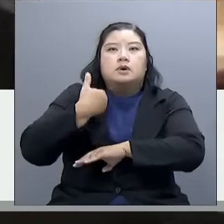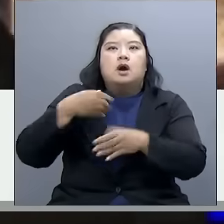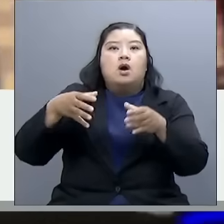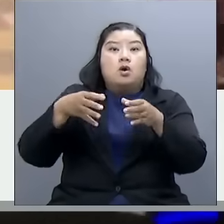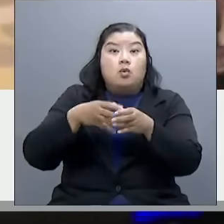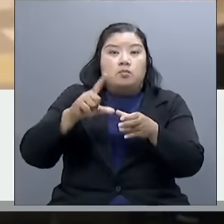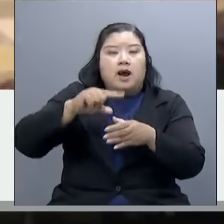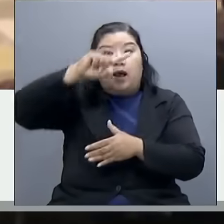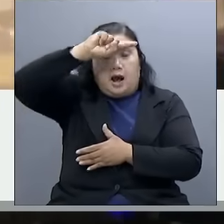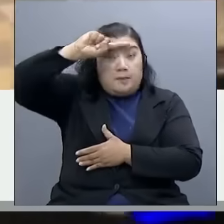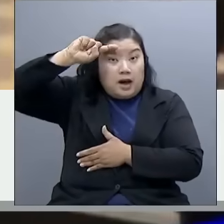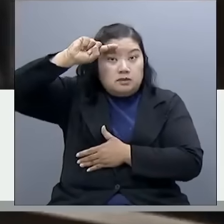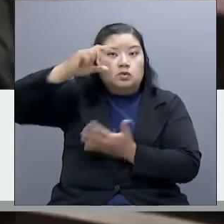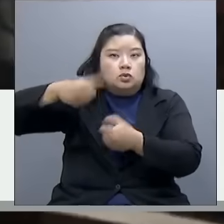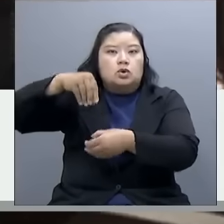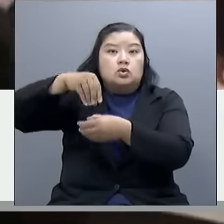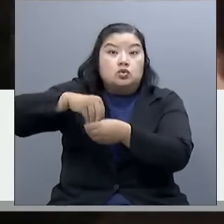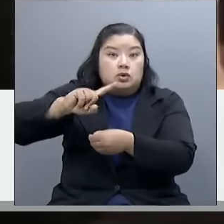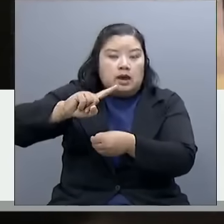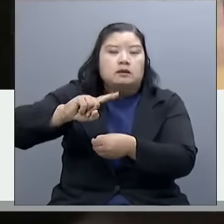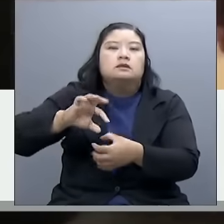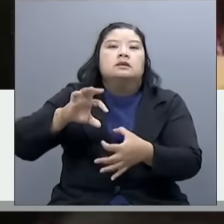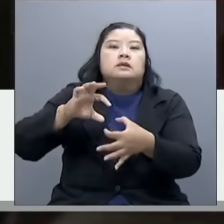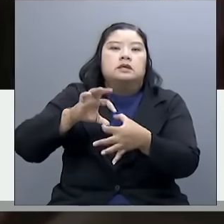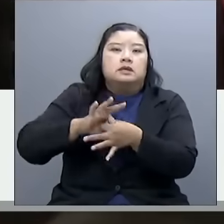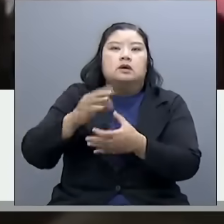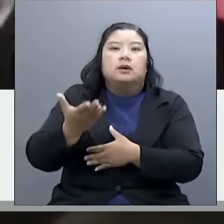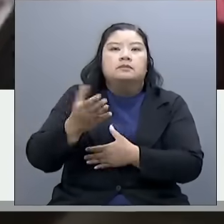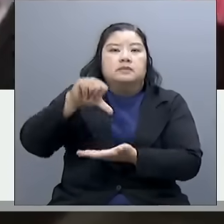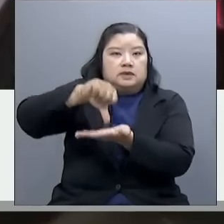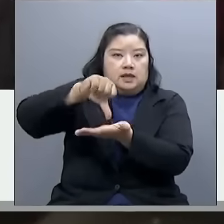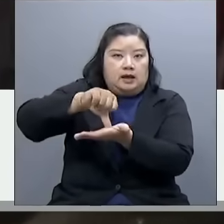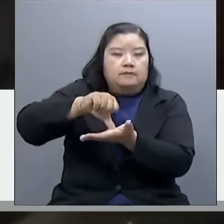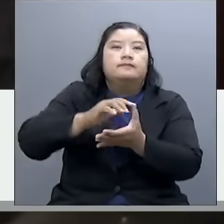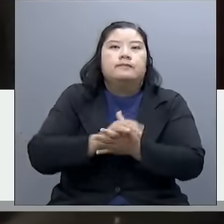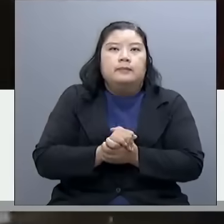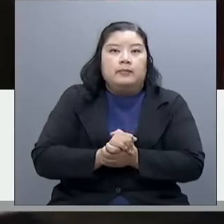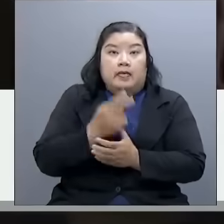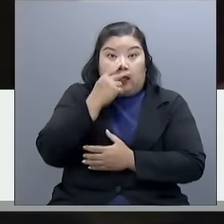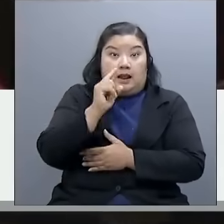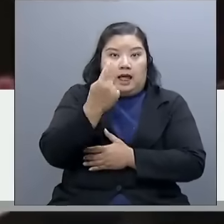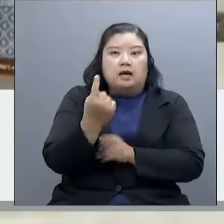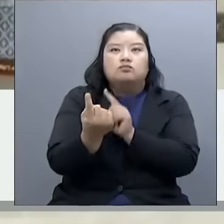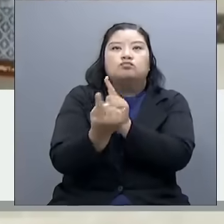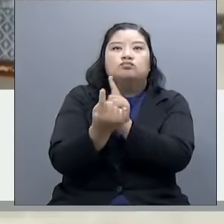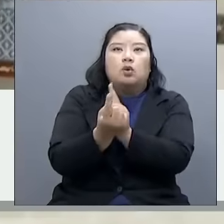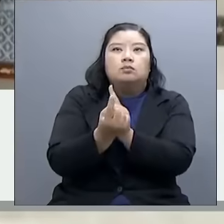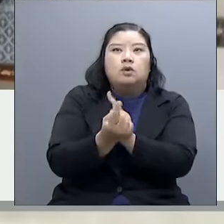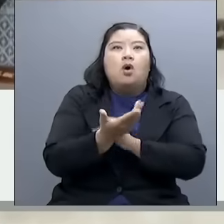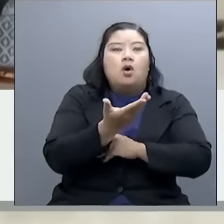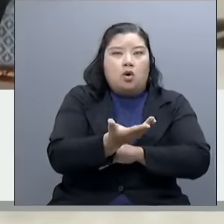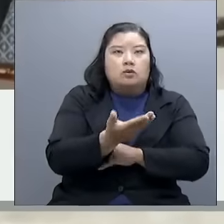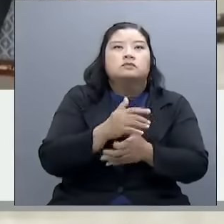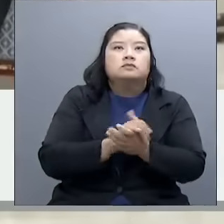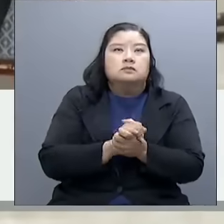จจุบันอาศัยอยู่ในกรุงโดฮาสื่อทางการอิหร่านระบุนะคะว่านี่ถือเป็นครั้งแรกค่ะที่เจ้าหน้าที่ระดับสูงของฮามาสพ